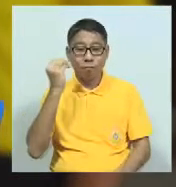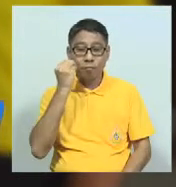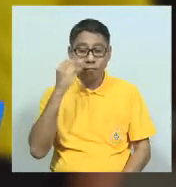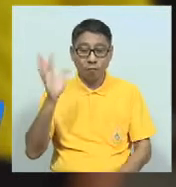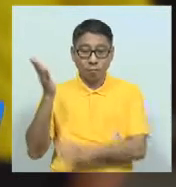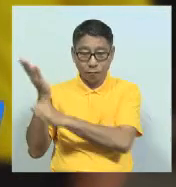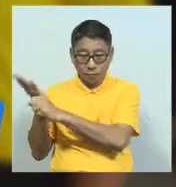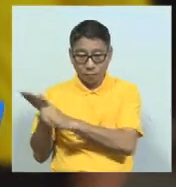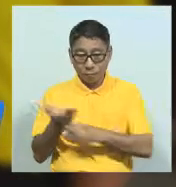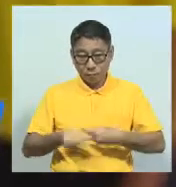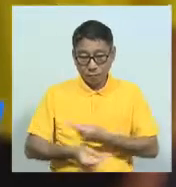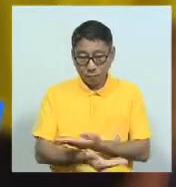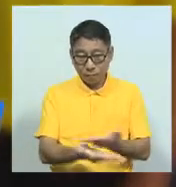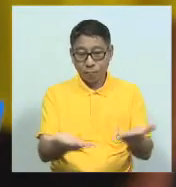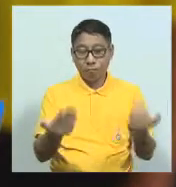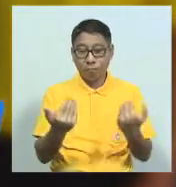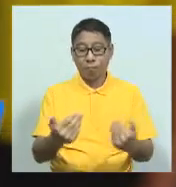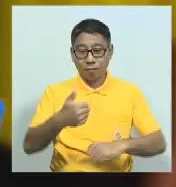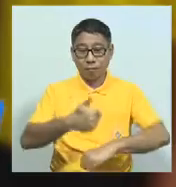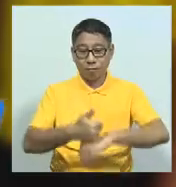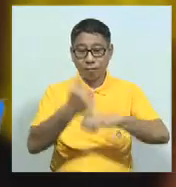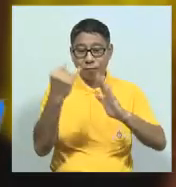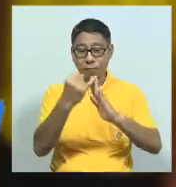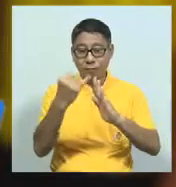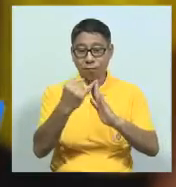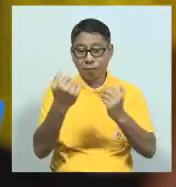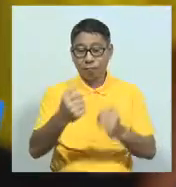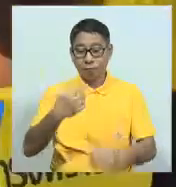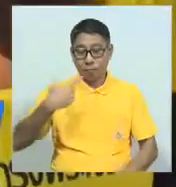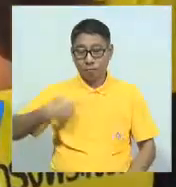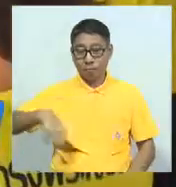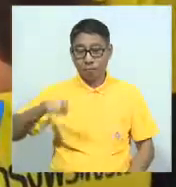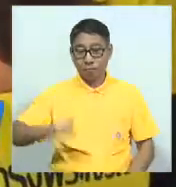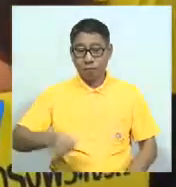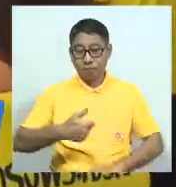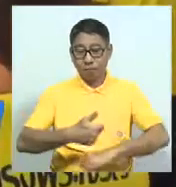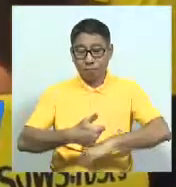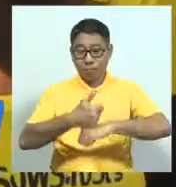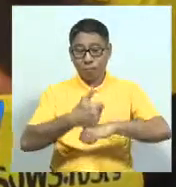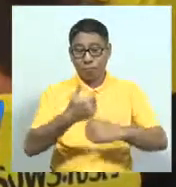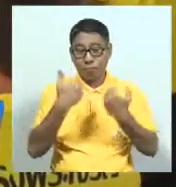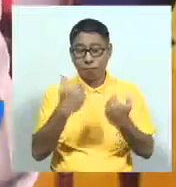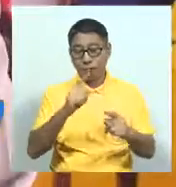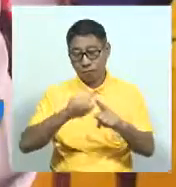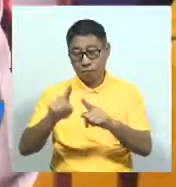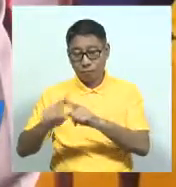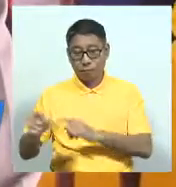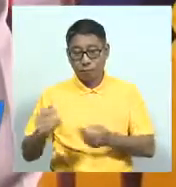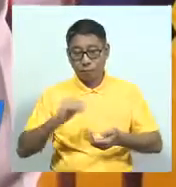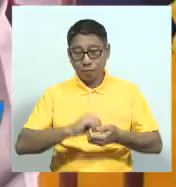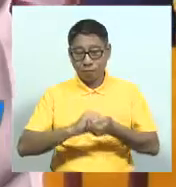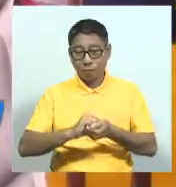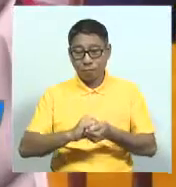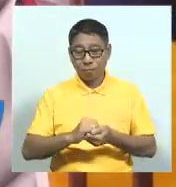ทานอภัยโทษโดยมีผู้บัญชาการเรือนจำจังหวัดผู้พิพากษาหัวหน้าศาลจังหวัดอัยการจังหวัดร่วมเป็น